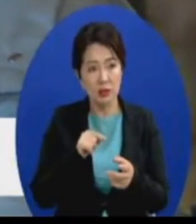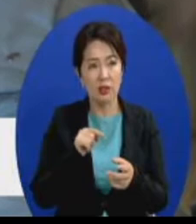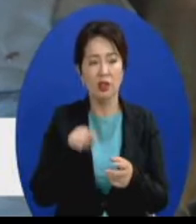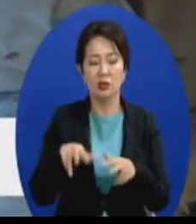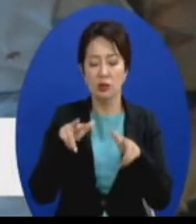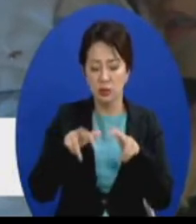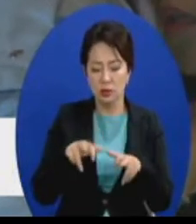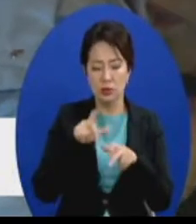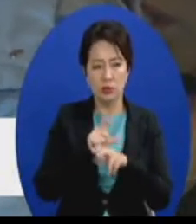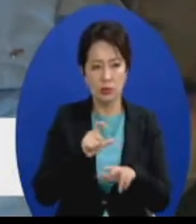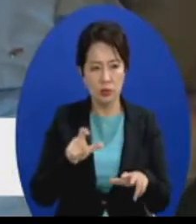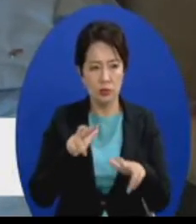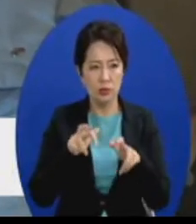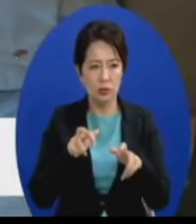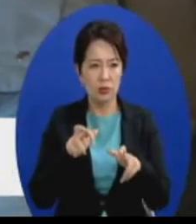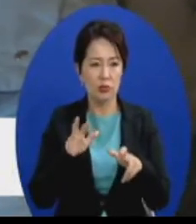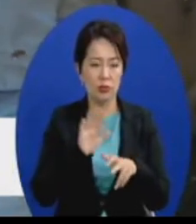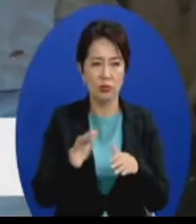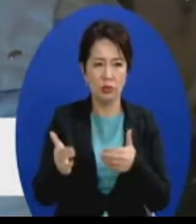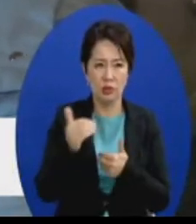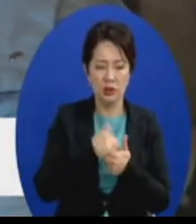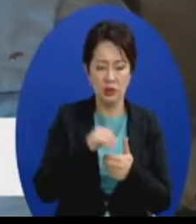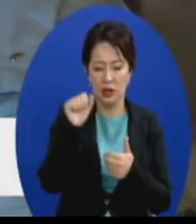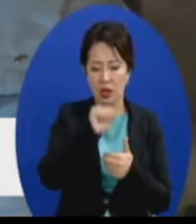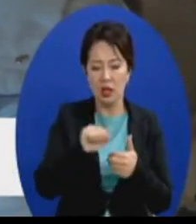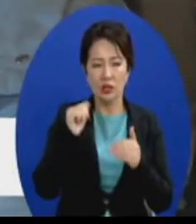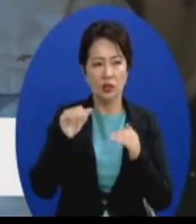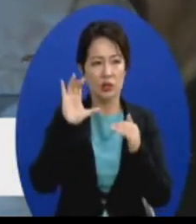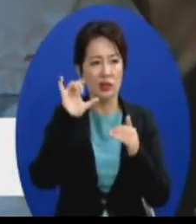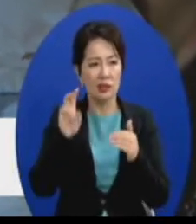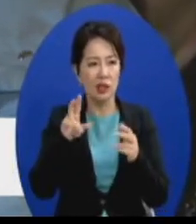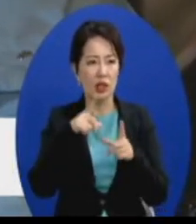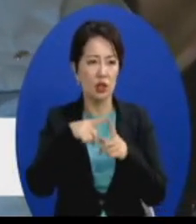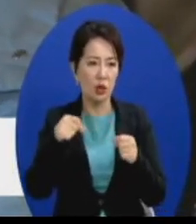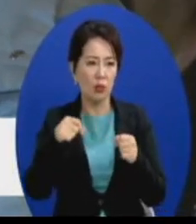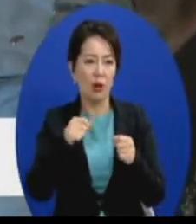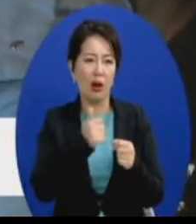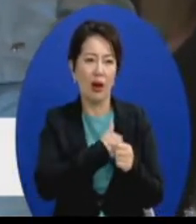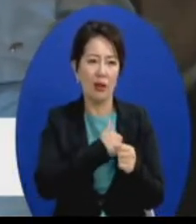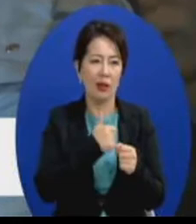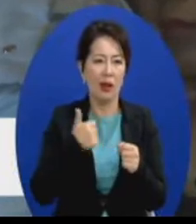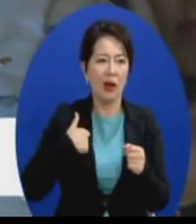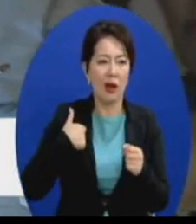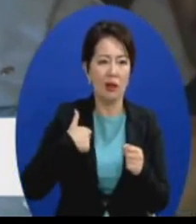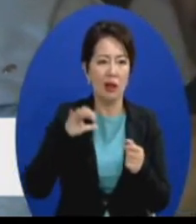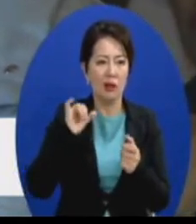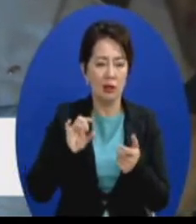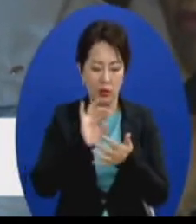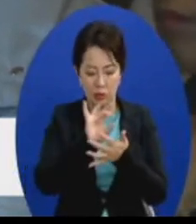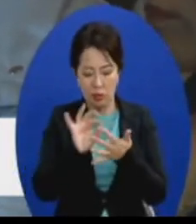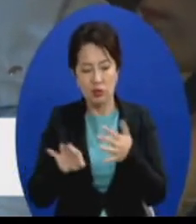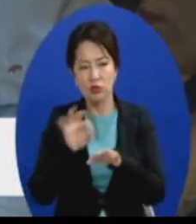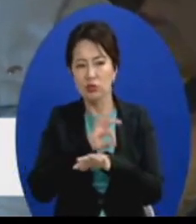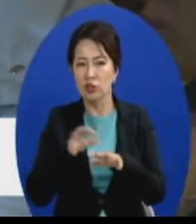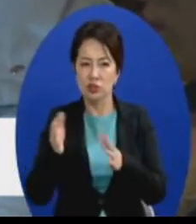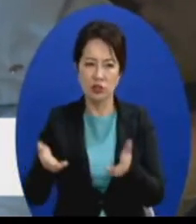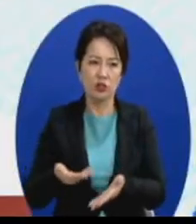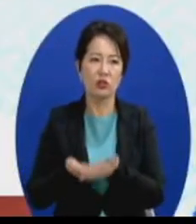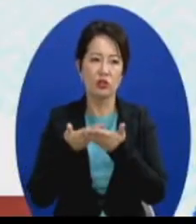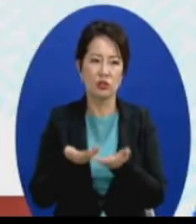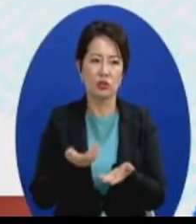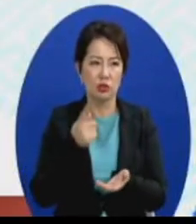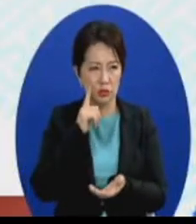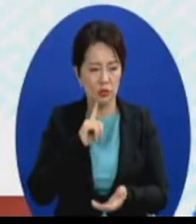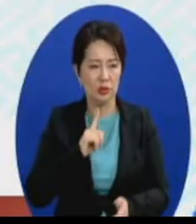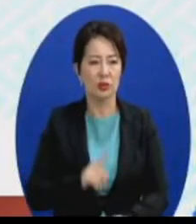энэ бүлэгчлэлтэй бүх залуучдыг ордог. Азийн бүлэг санхүү юм бол Японы тэр Канадын санхудаасаа энэ төсөл бүтэл хэрэгжүүлж өгөөч гэж хүсэж